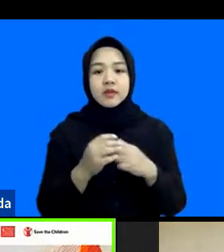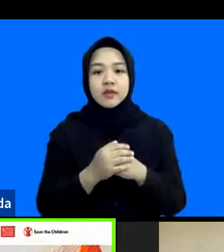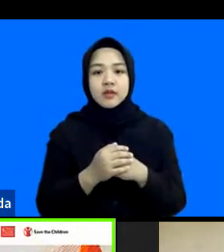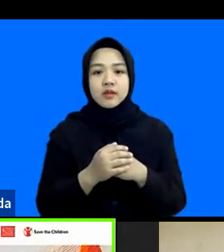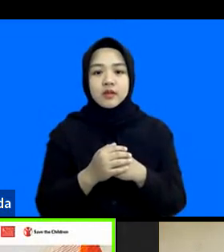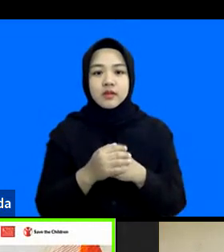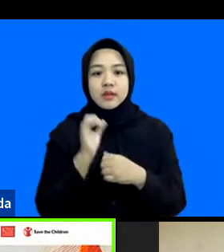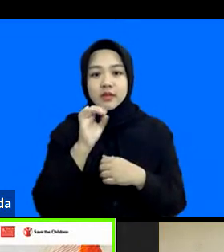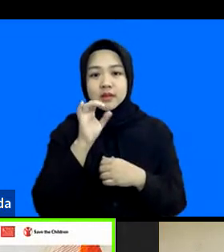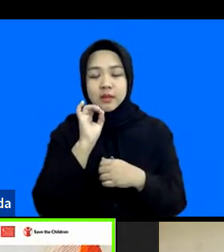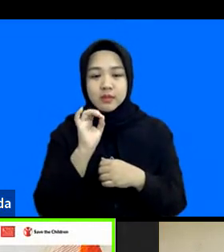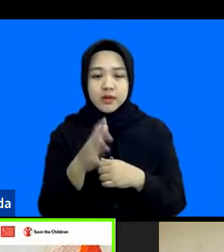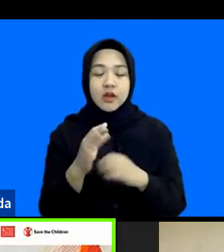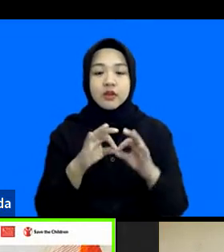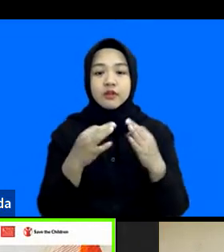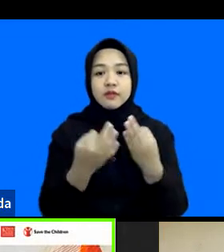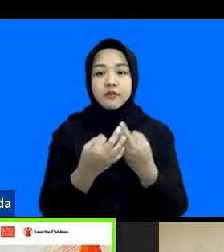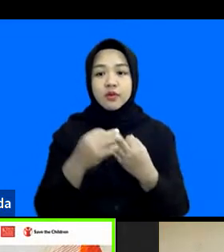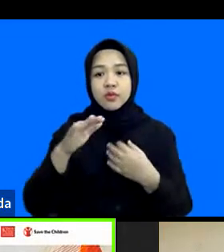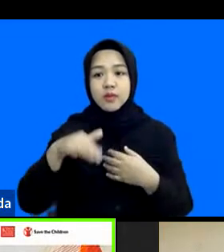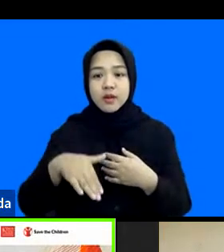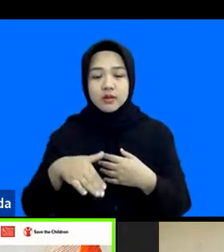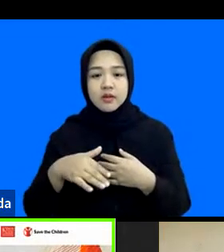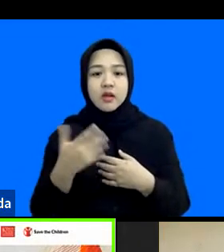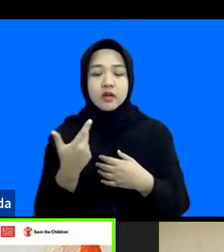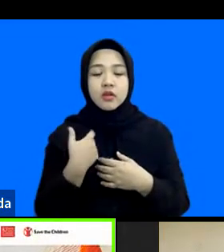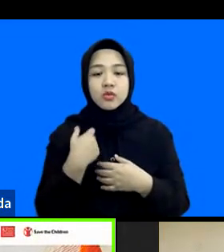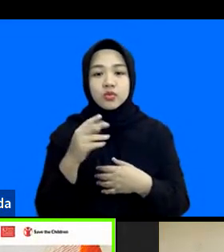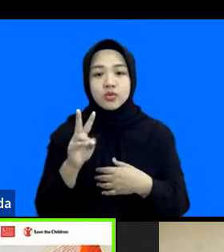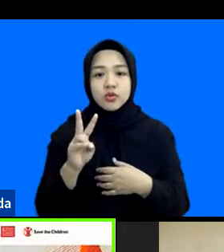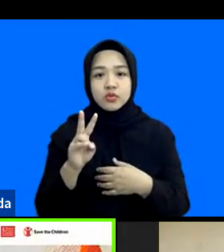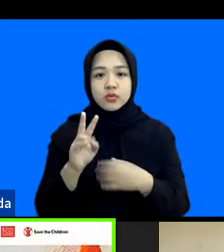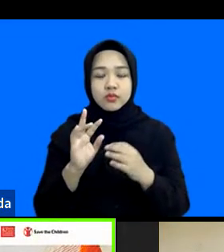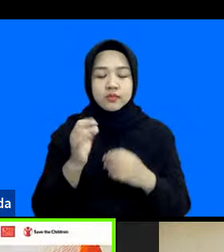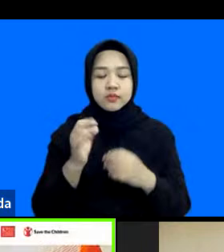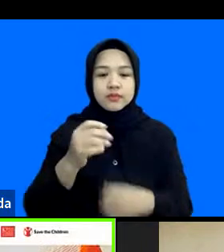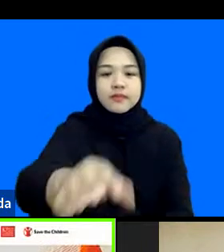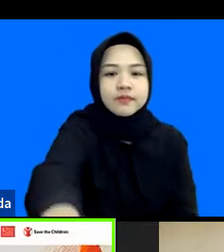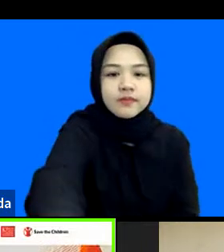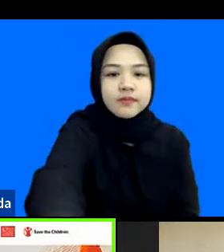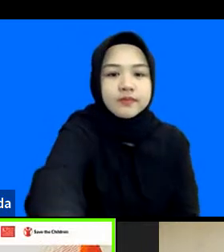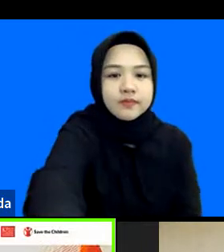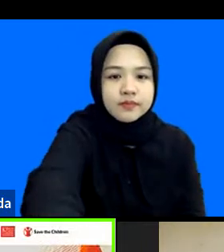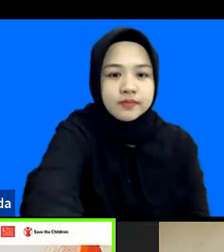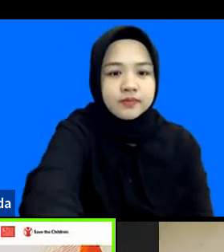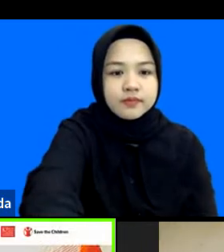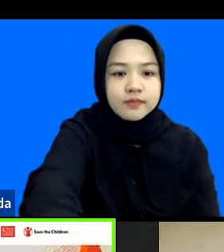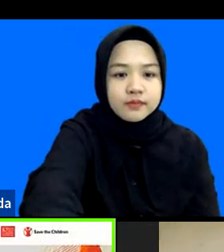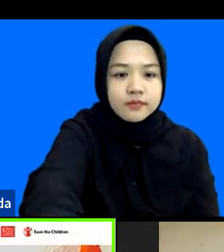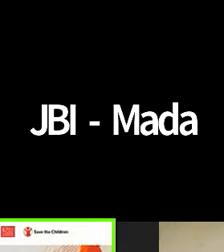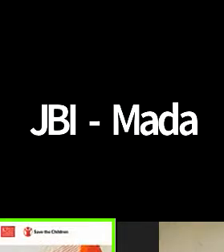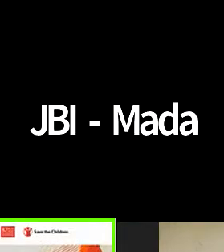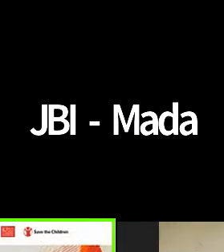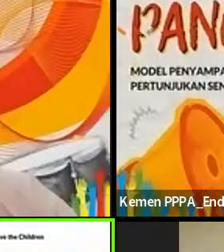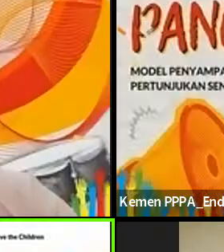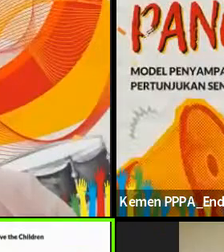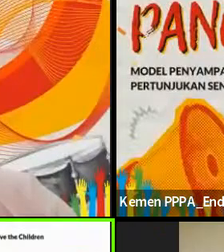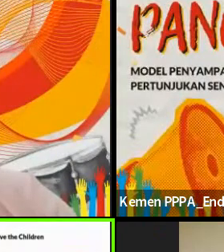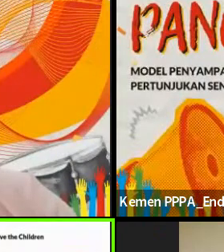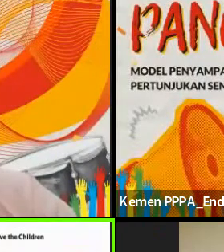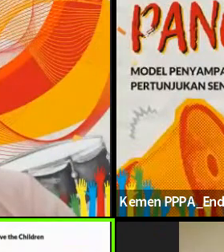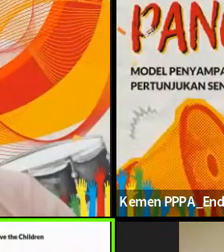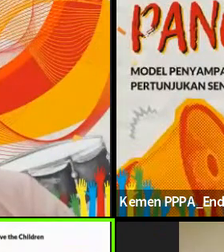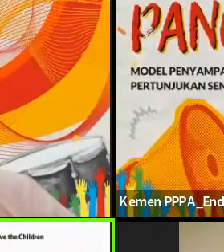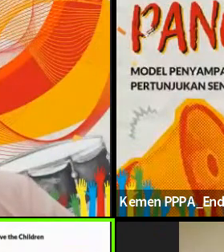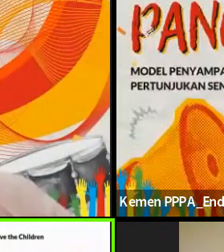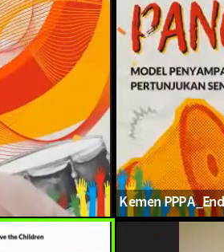sampaikan informasi dari forum anak, tidak kurang dari 721 anak itu menyampaikan aspirasinya di situ. Nah, mereka